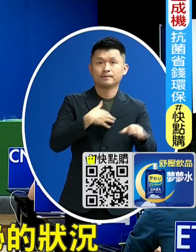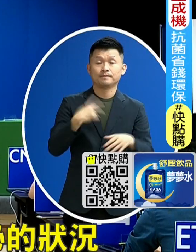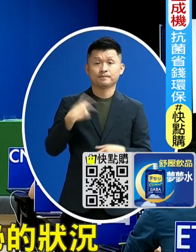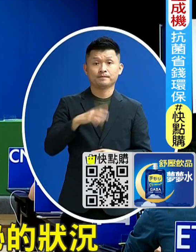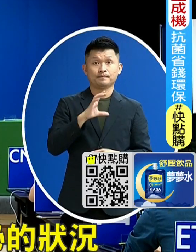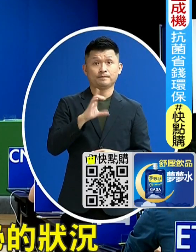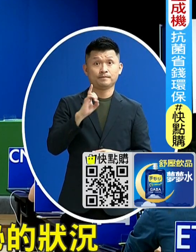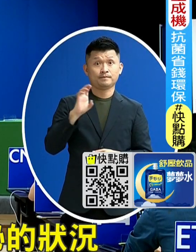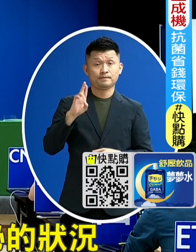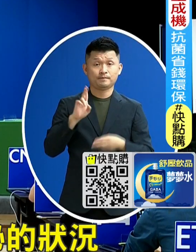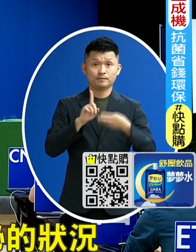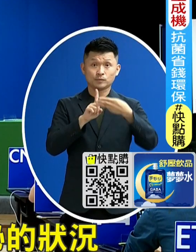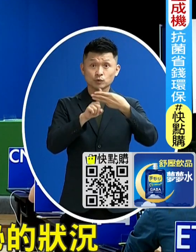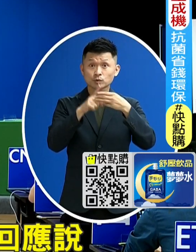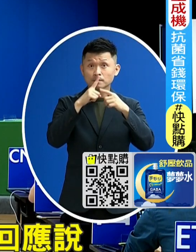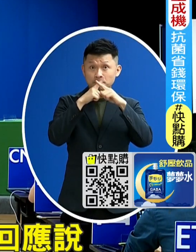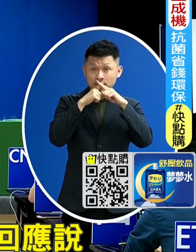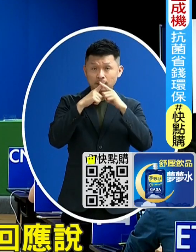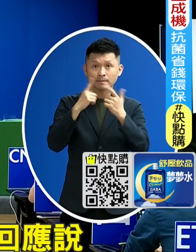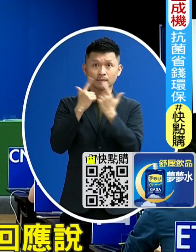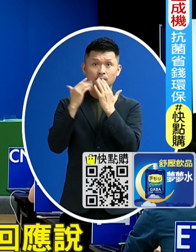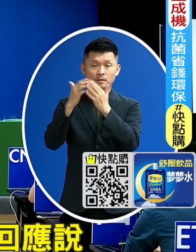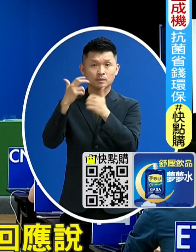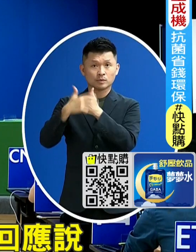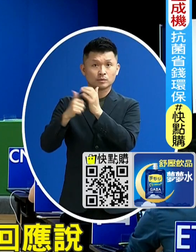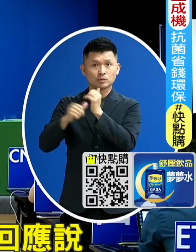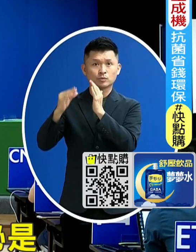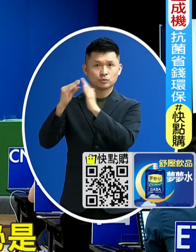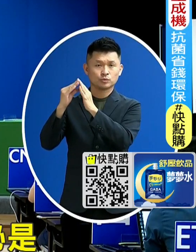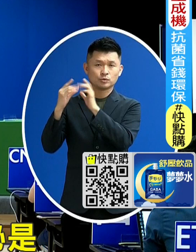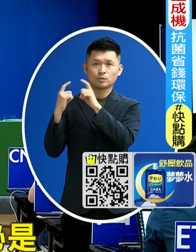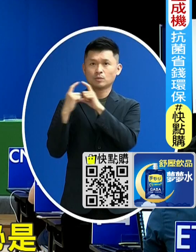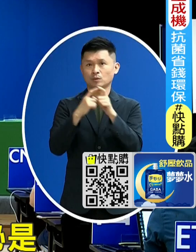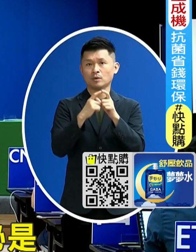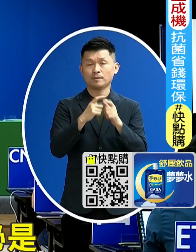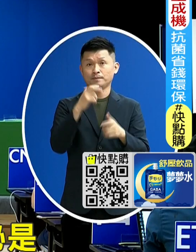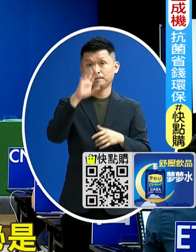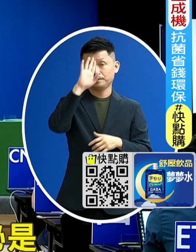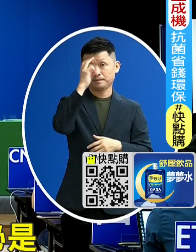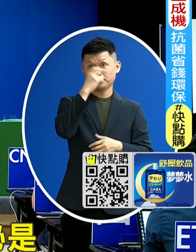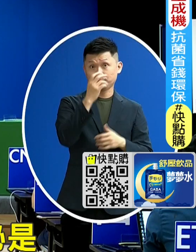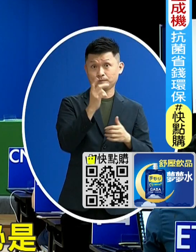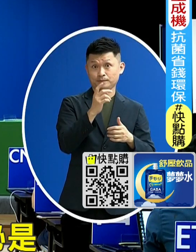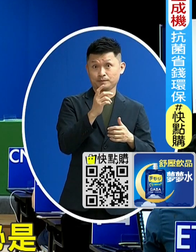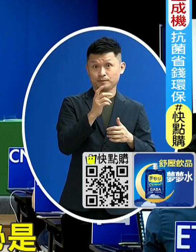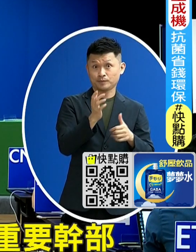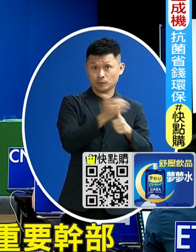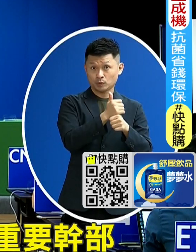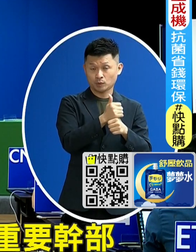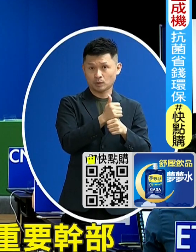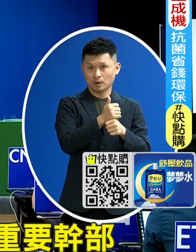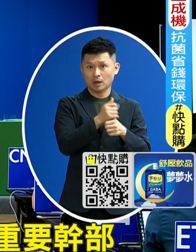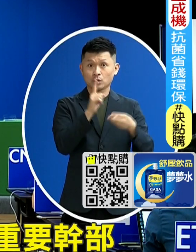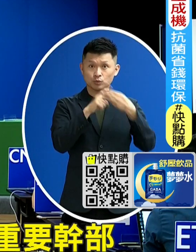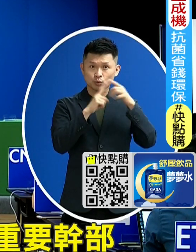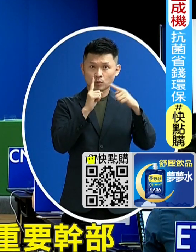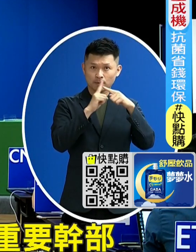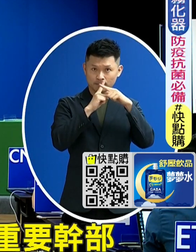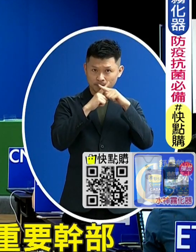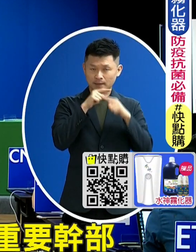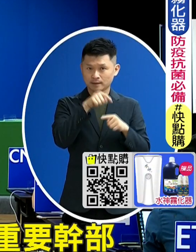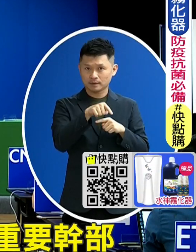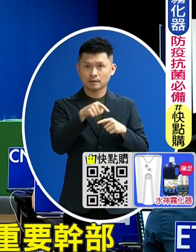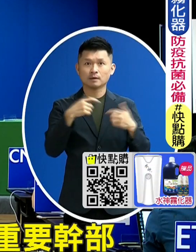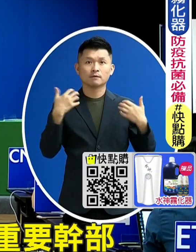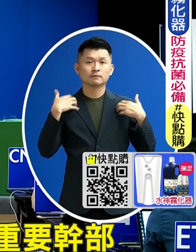CDC 的主秘的状况，北市卫生局已经回应说，疾管署考量主秘是指挥中心行政